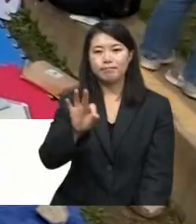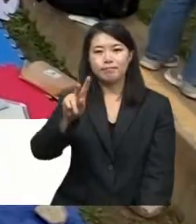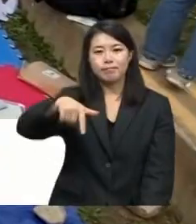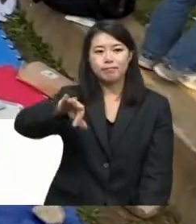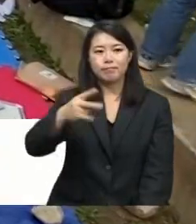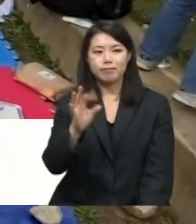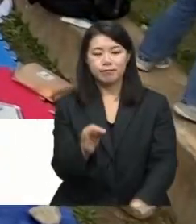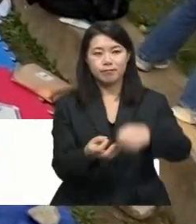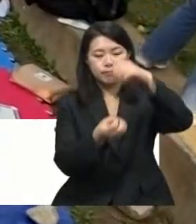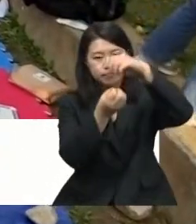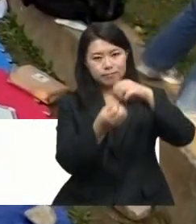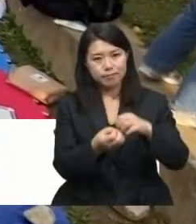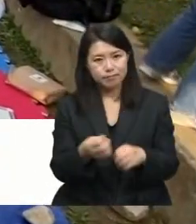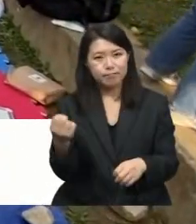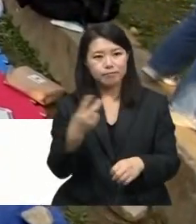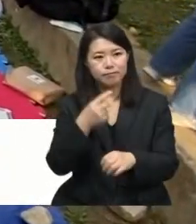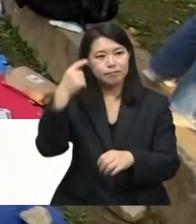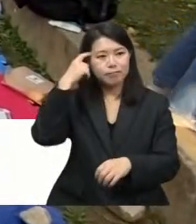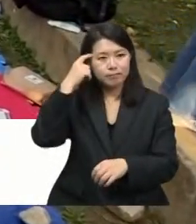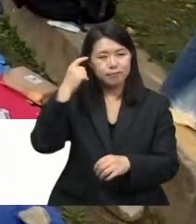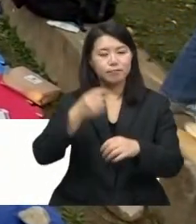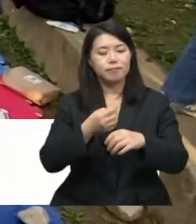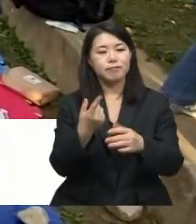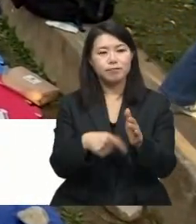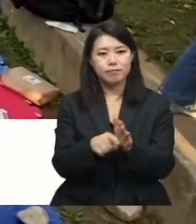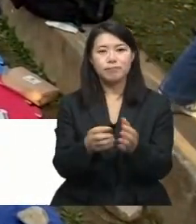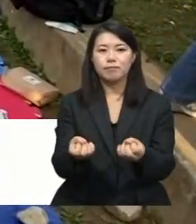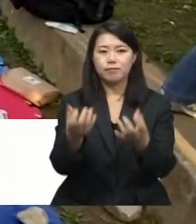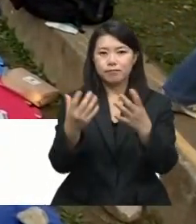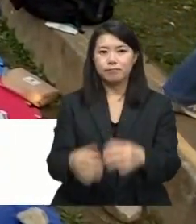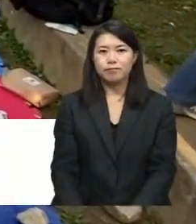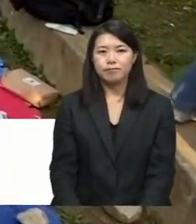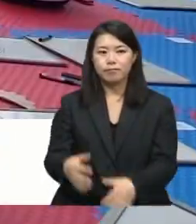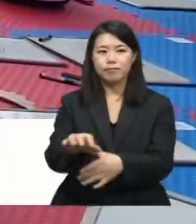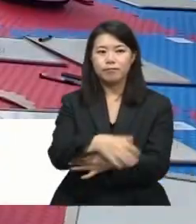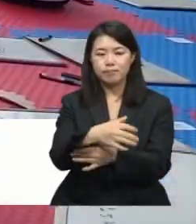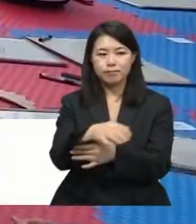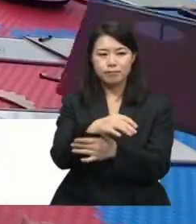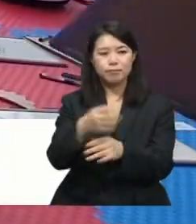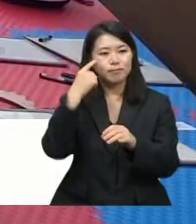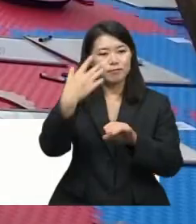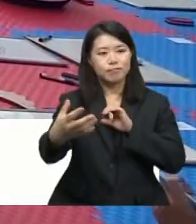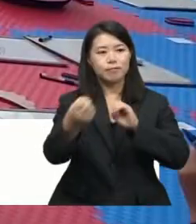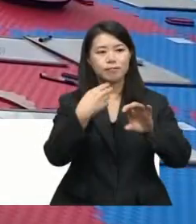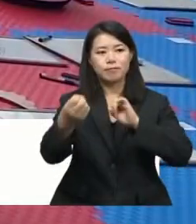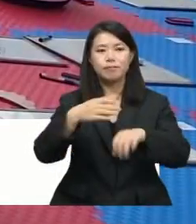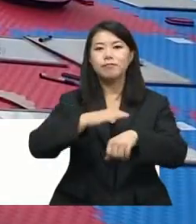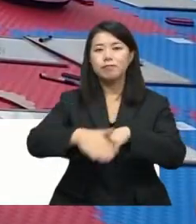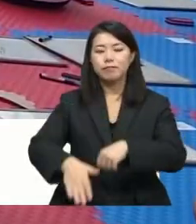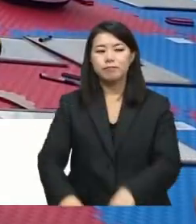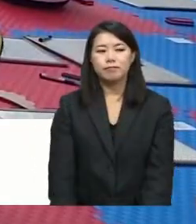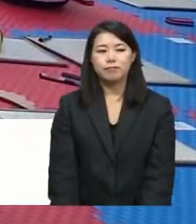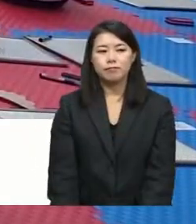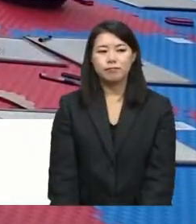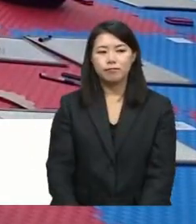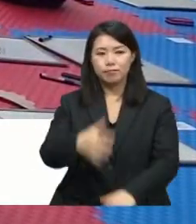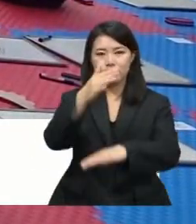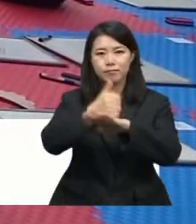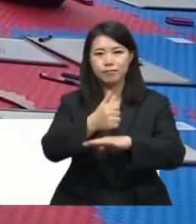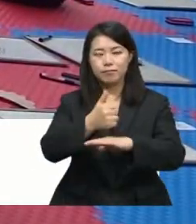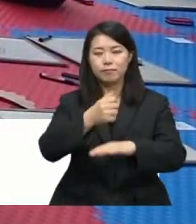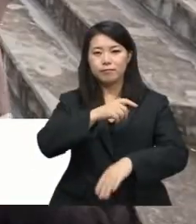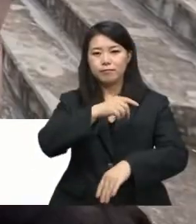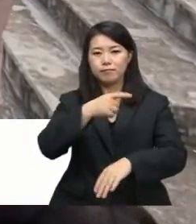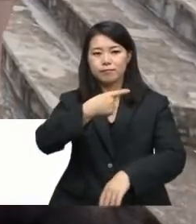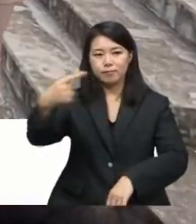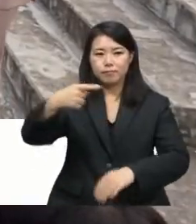업적과 사상 정신을 이어받기 위해 마련된 이번 행사는 골든벨 퀴즈 형식으로 진행됐습니다 최종 우승자는